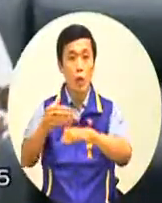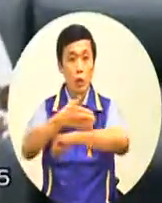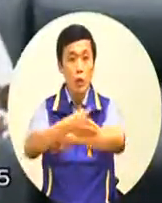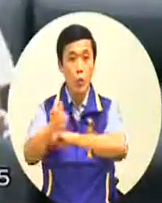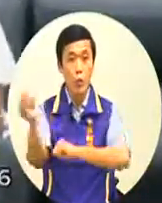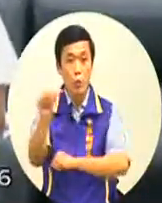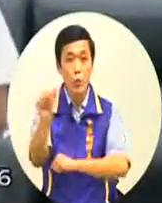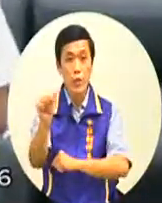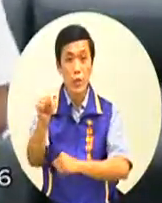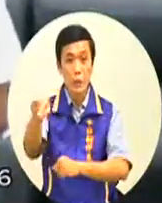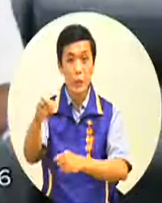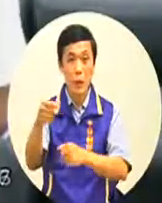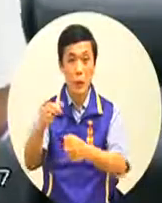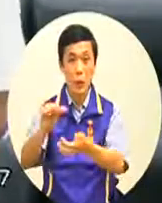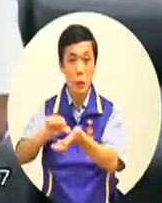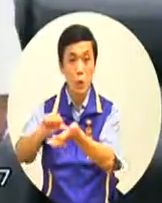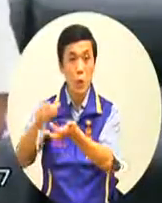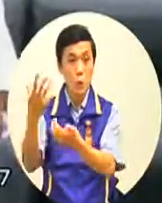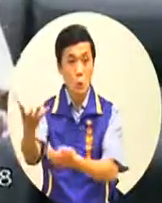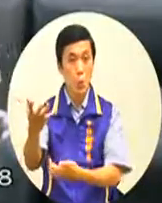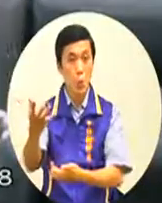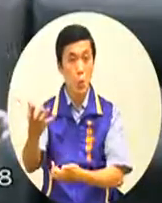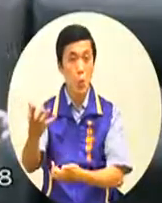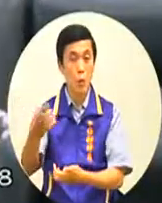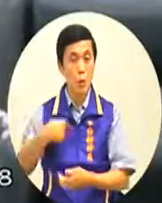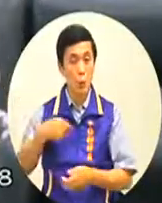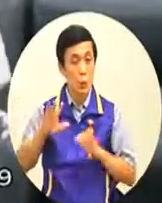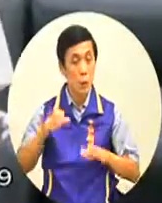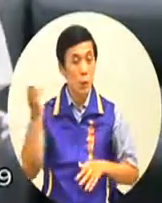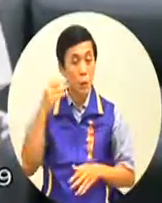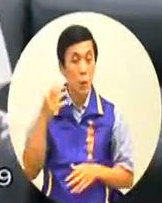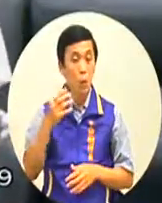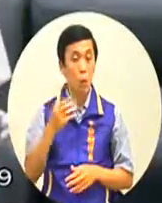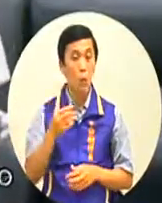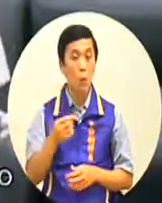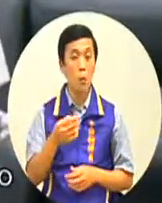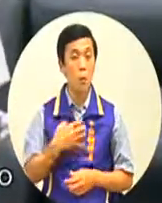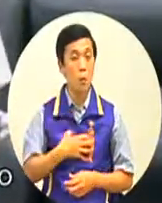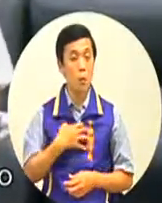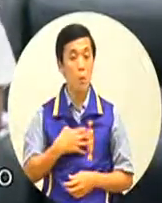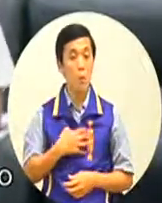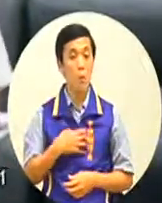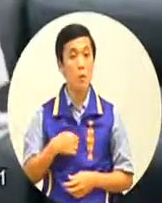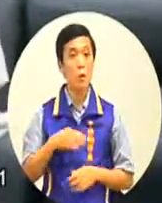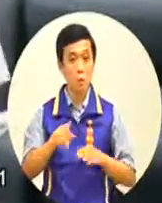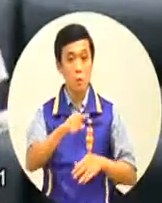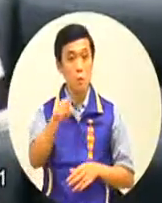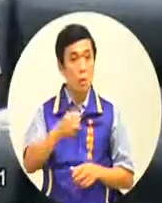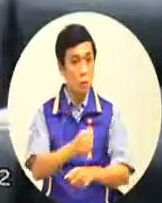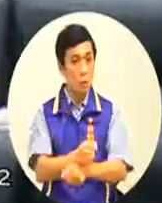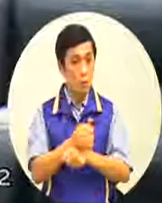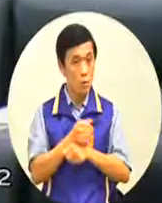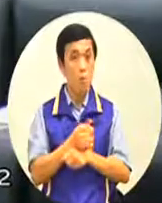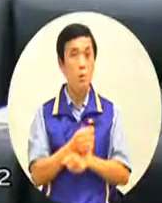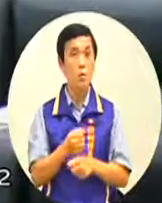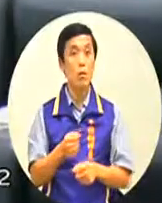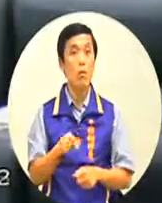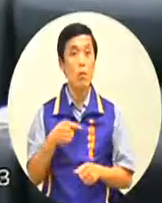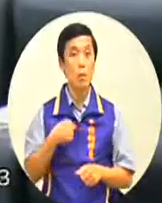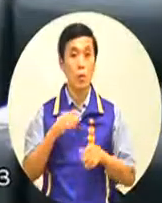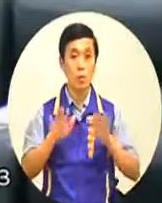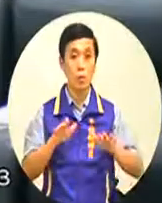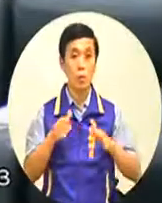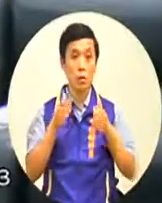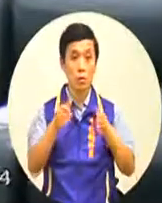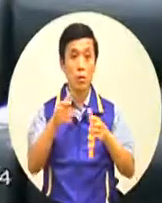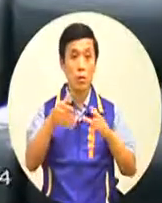爱啉的，你知无？我不知道我没有喝到哈、啊，所以这个就会小心了、啊、哈。所以我在这里要跟透过这个频